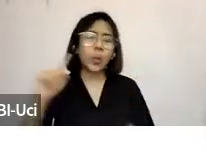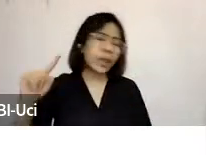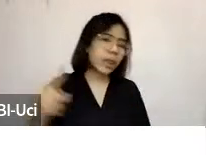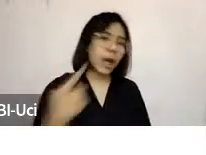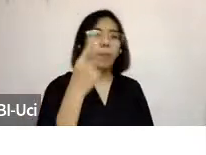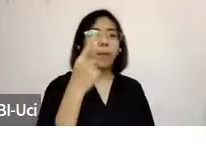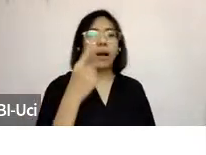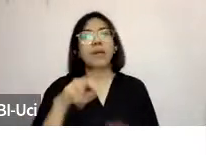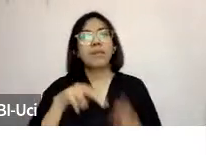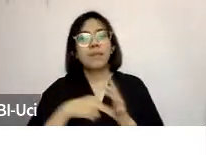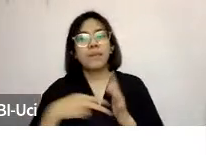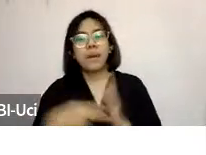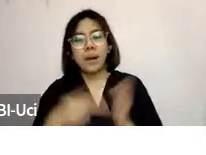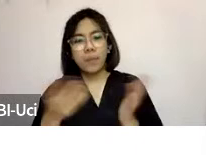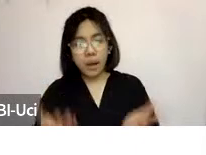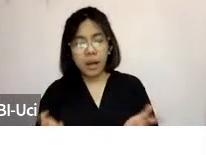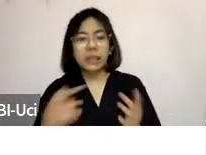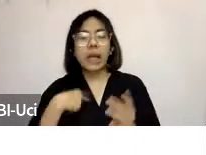bahwa